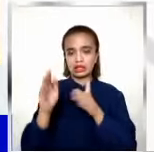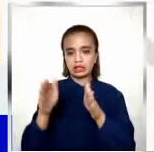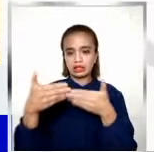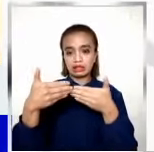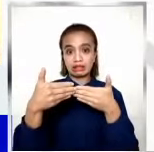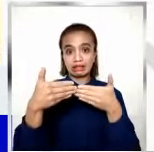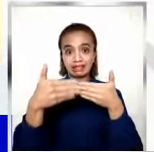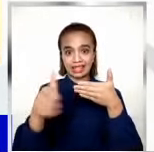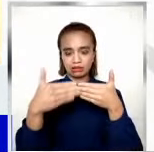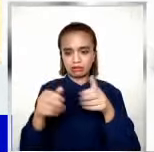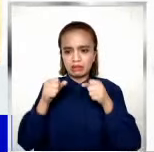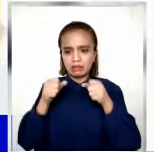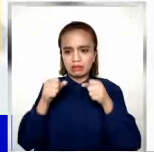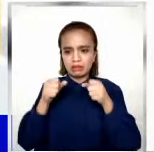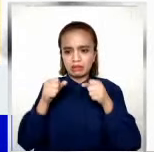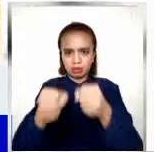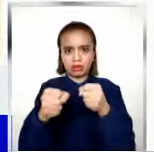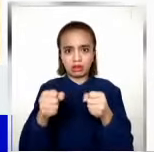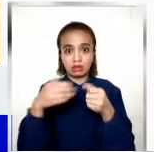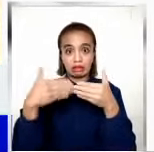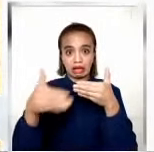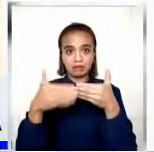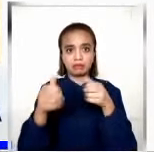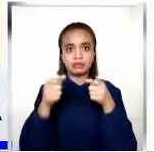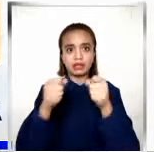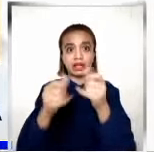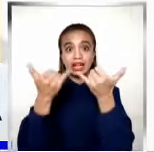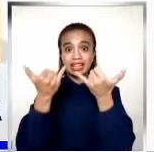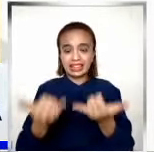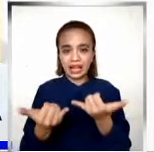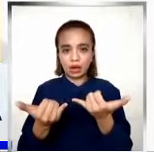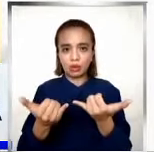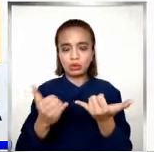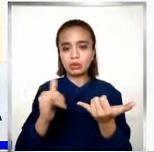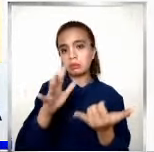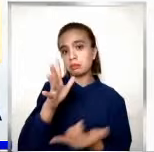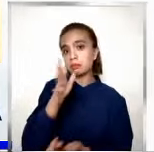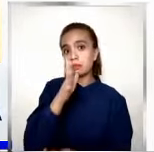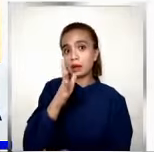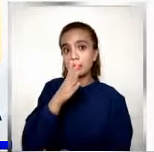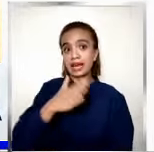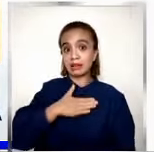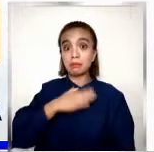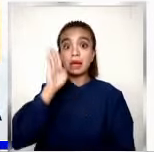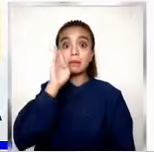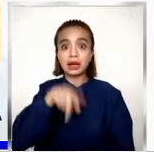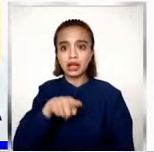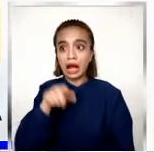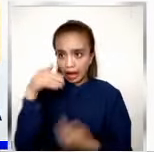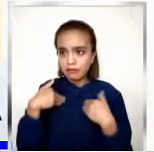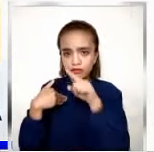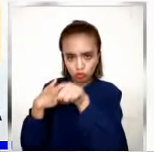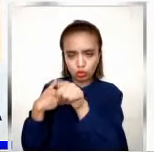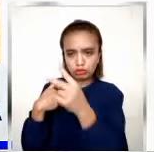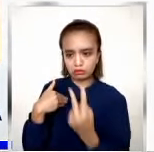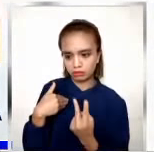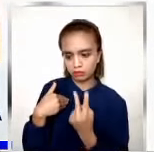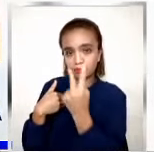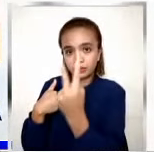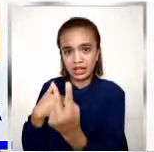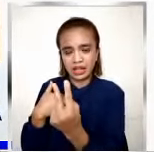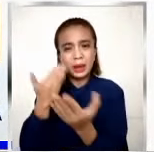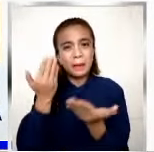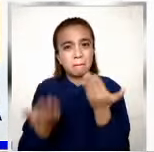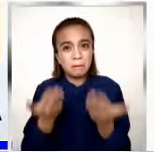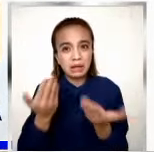gate namin. Mm-hmm. Ngayon po, yung nanay ko at saka yung kapatid ko ando doon. Ang siguro, gusto nilang